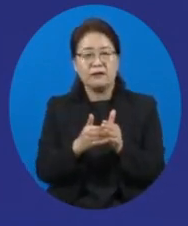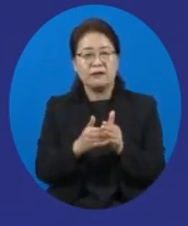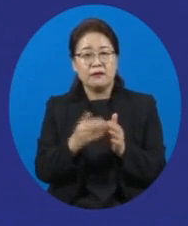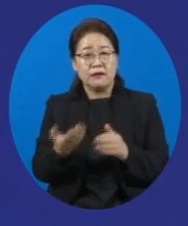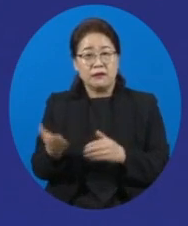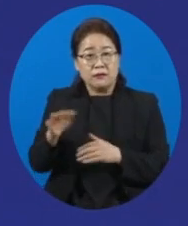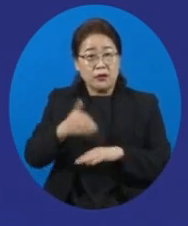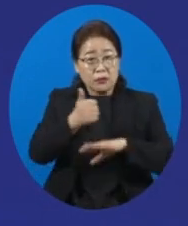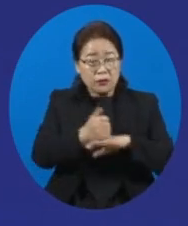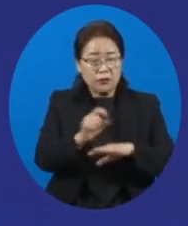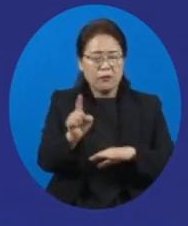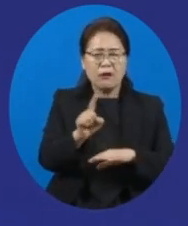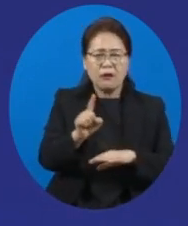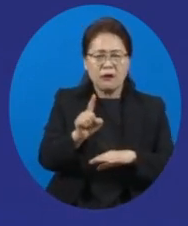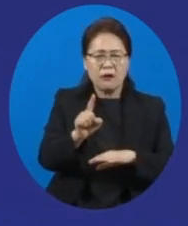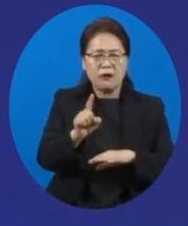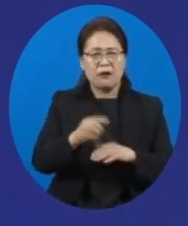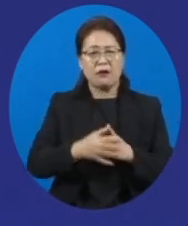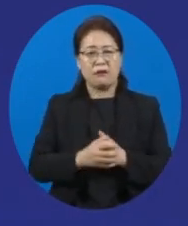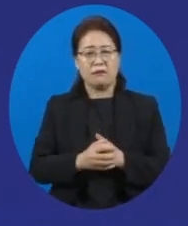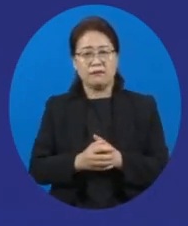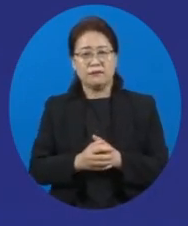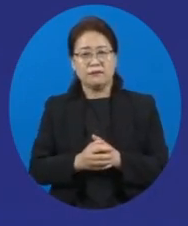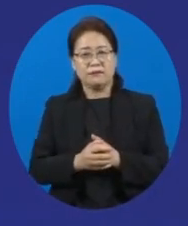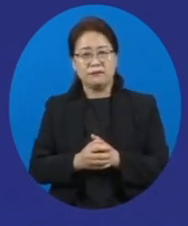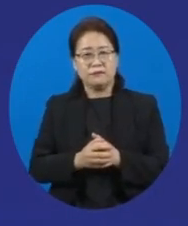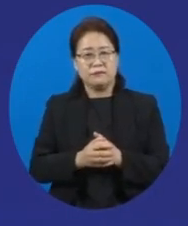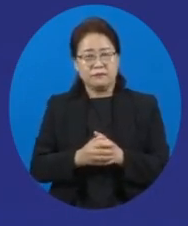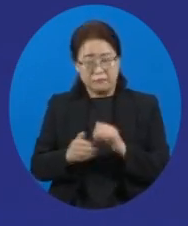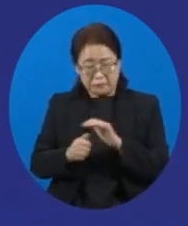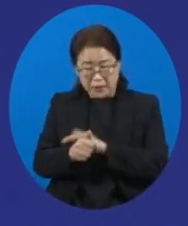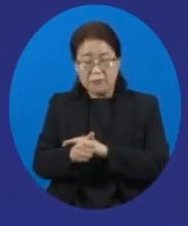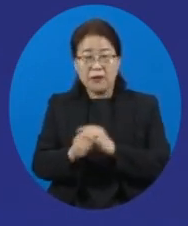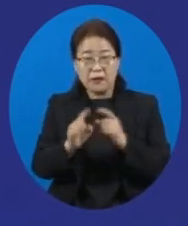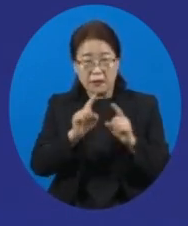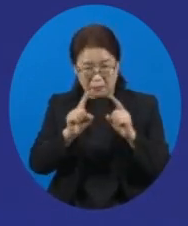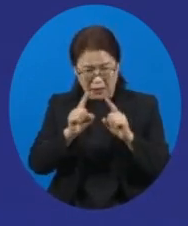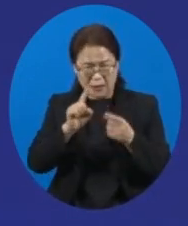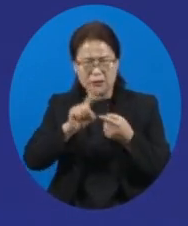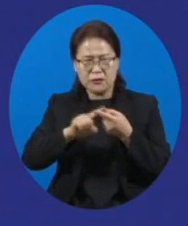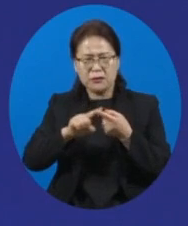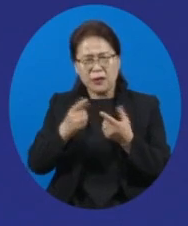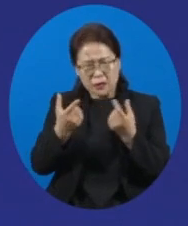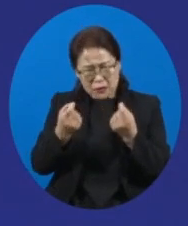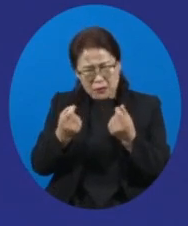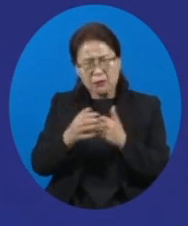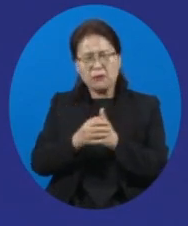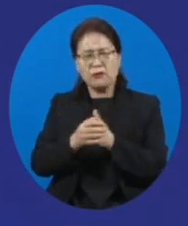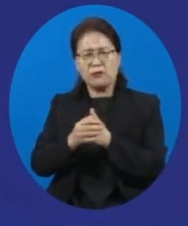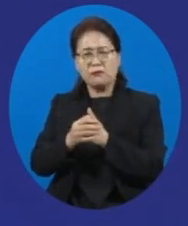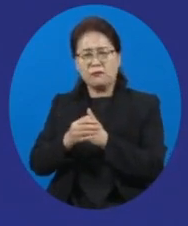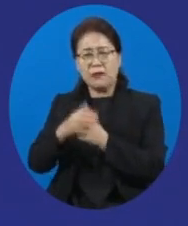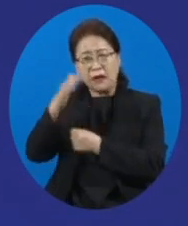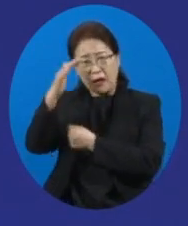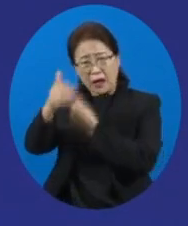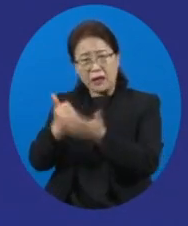그런데 그 결과는 어떠했습니까? 뱀의 말처럼 눈이 밝아져서 하나님과 같이